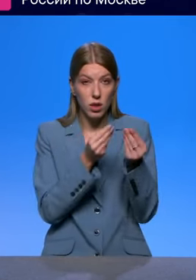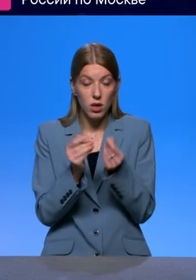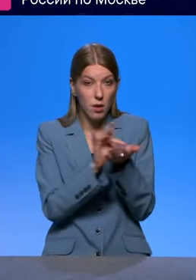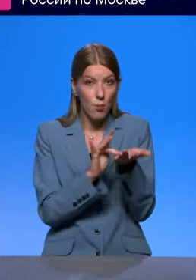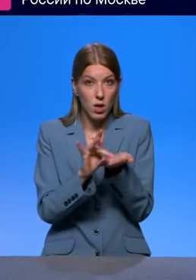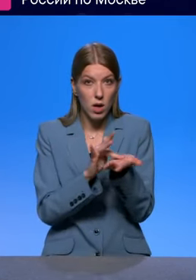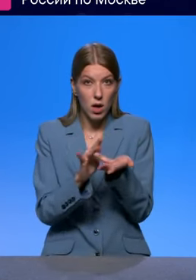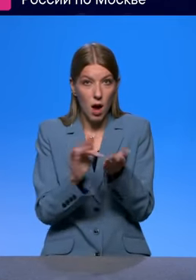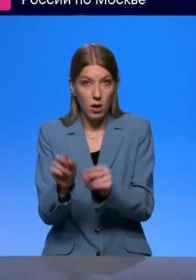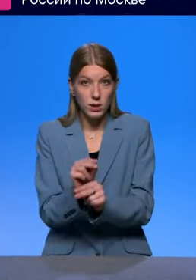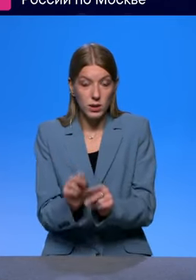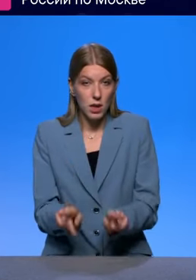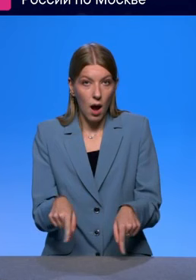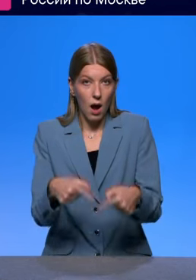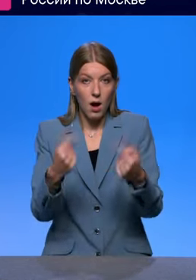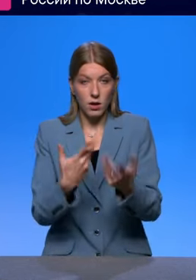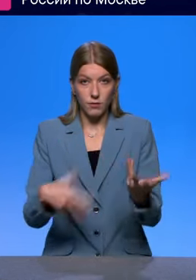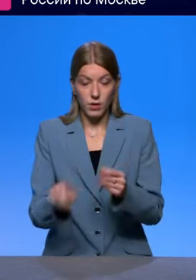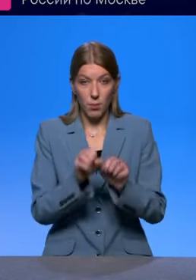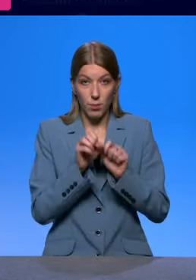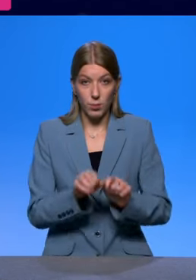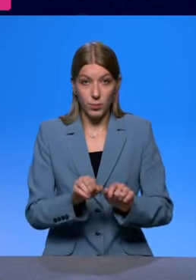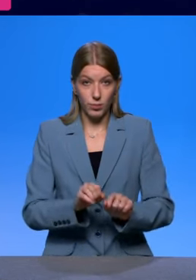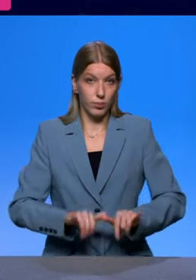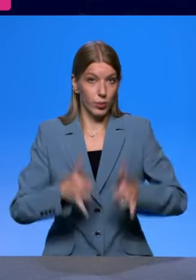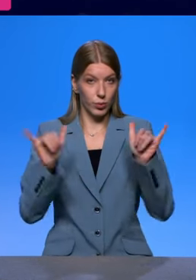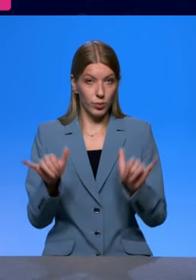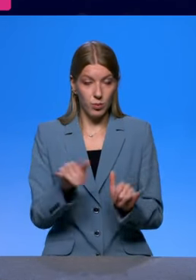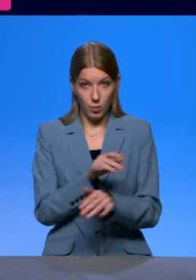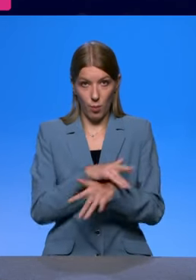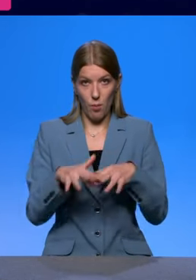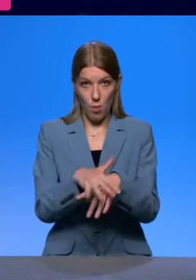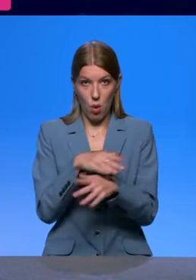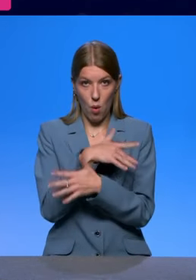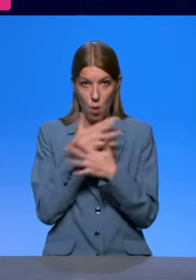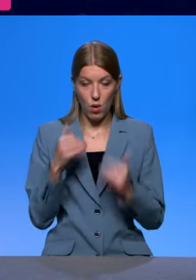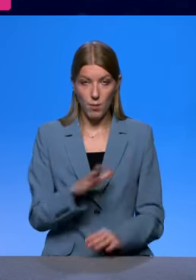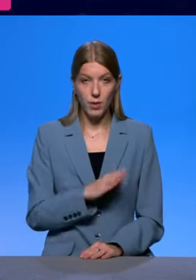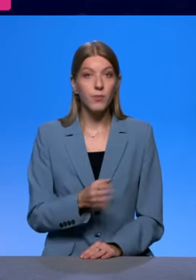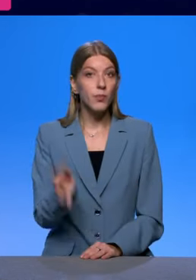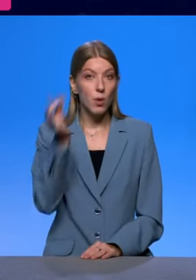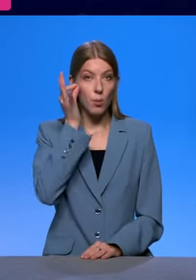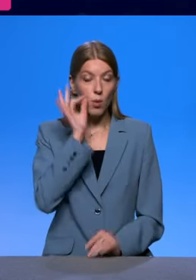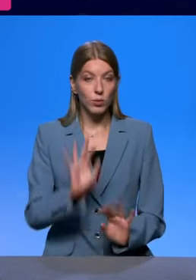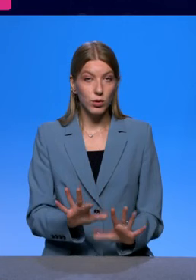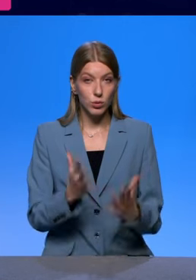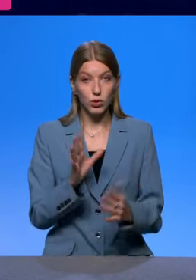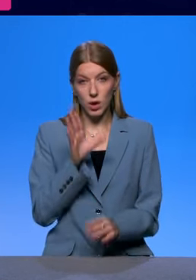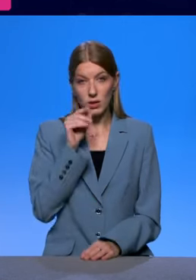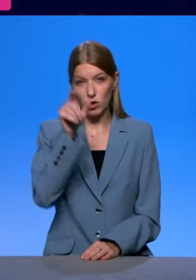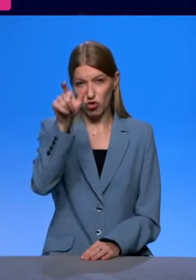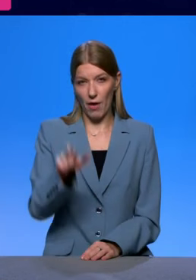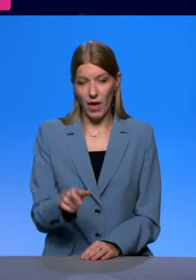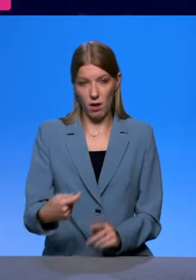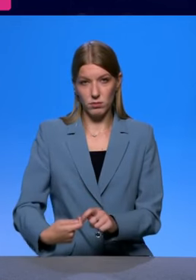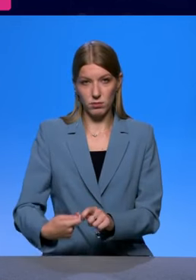знахари и так далее. У нас вот очень хорошо помню случай, когда люди, ну, человек у нас был, заявитель,